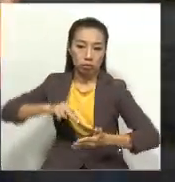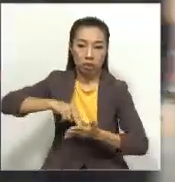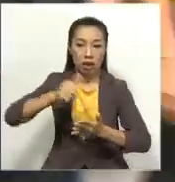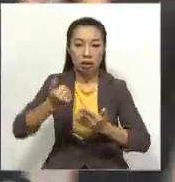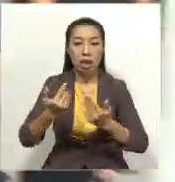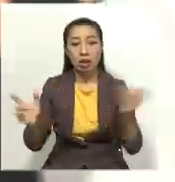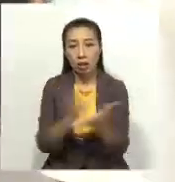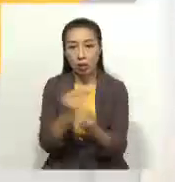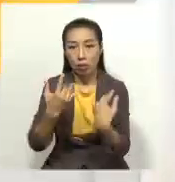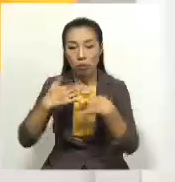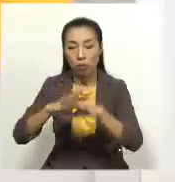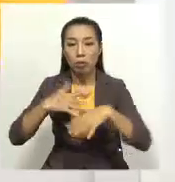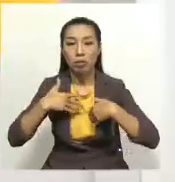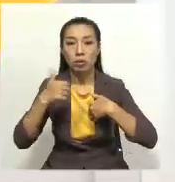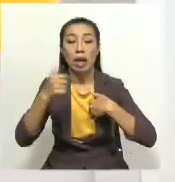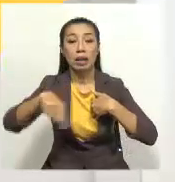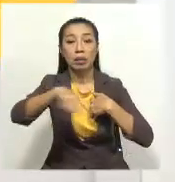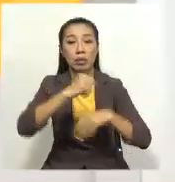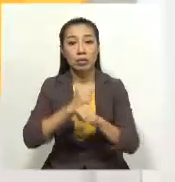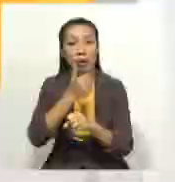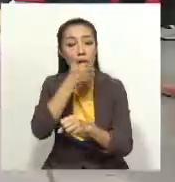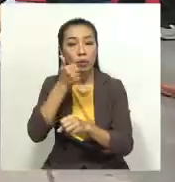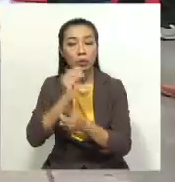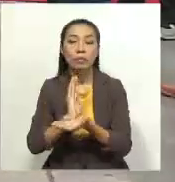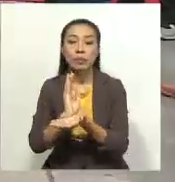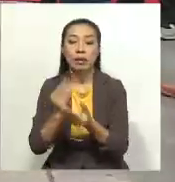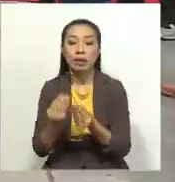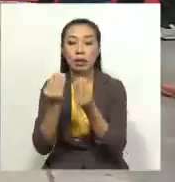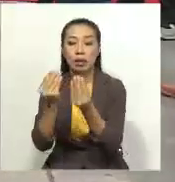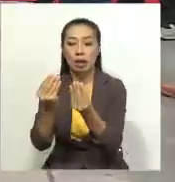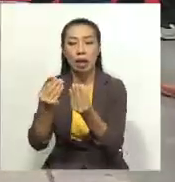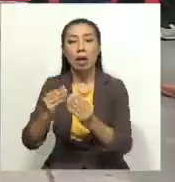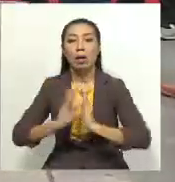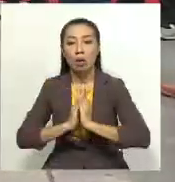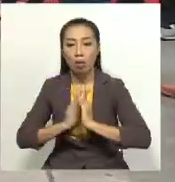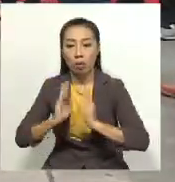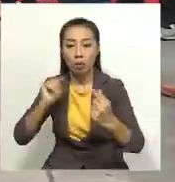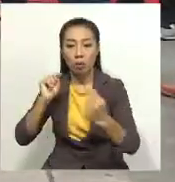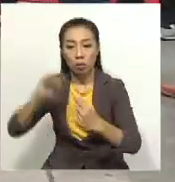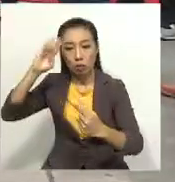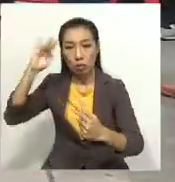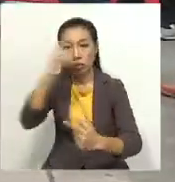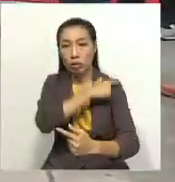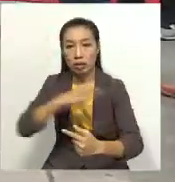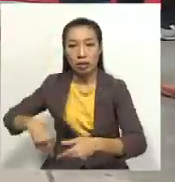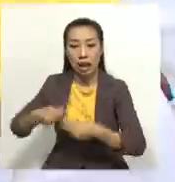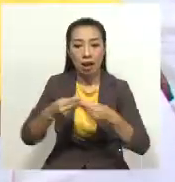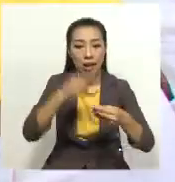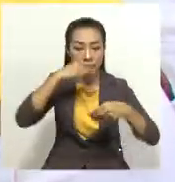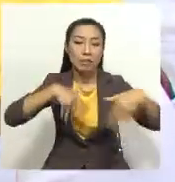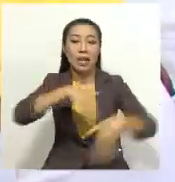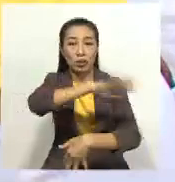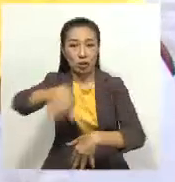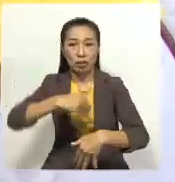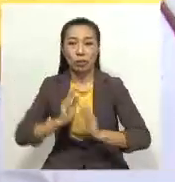างมีความสุขนะครับเพื่อที่จะเป็นการถวายเป็นพระราชกุศลและน้อมสำนึกในพระมหากรุณาธิคุณที่ทรงมีต่อพระศกนิกรชาวไ